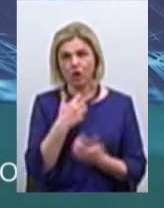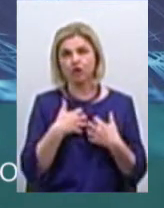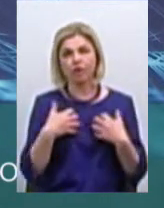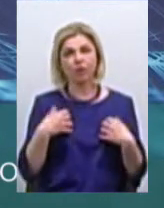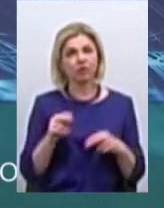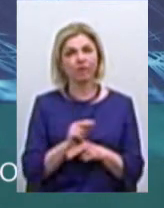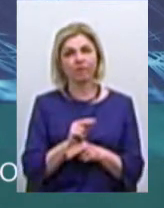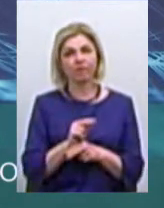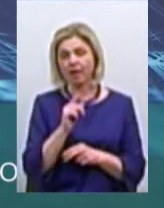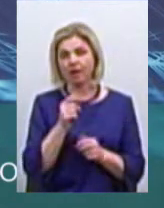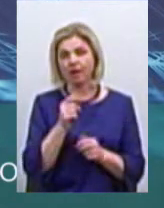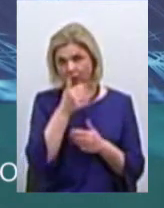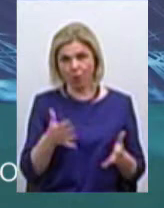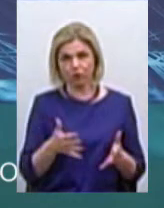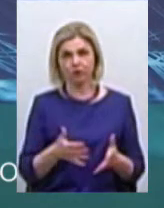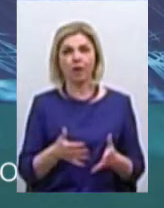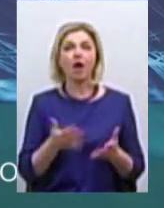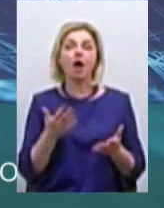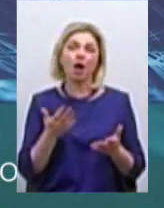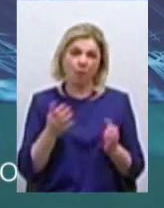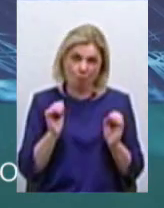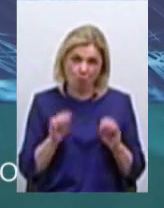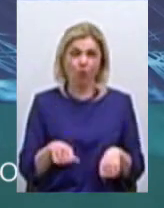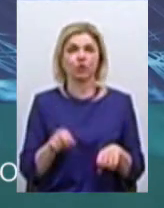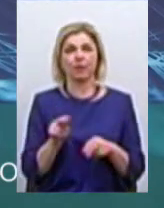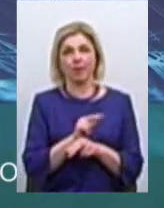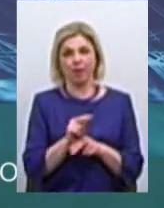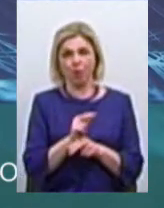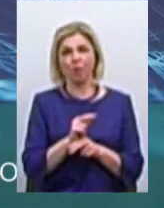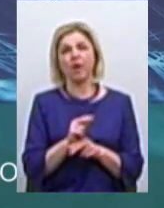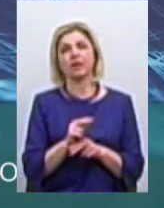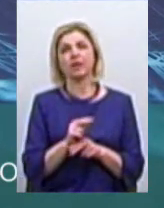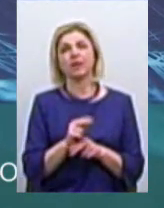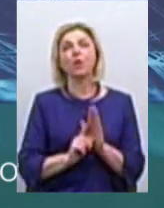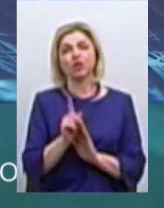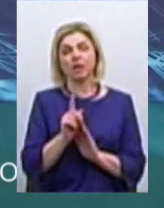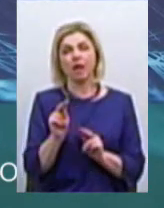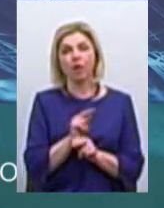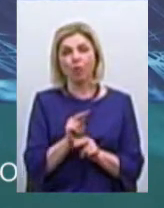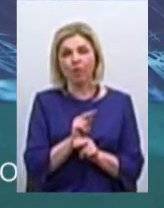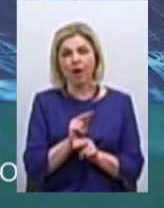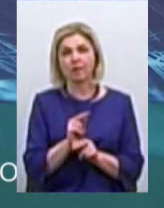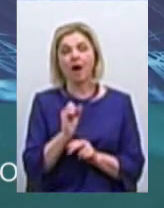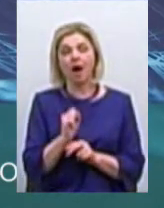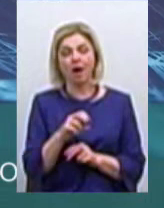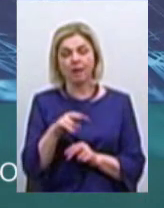можна. Вірніше, ми можемо її лікувати, ми її починаємо лікувати, але